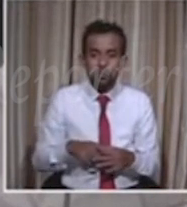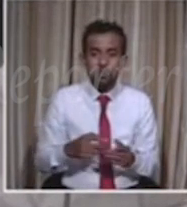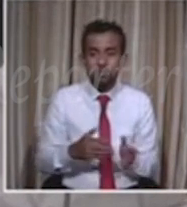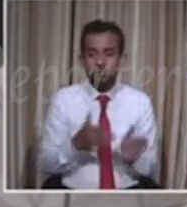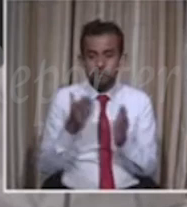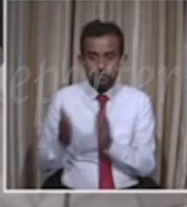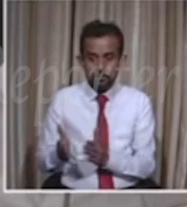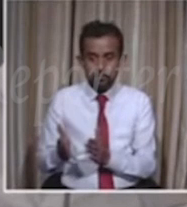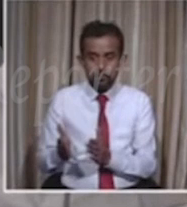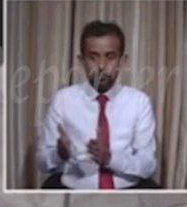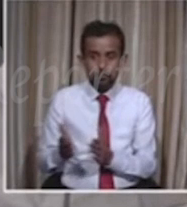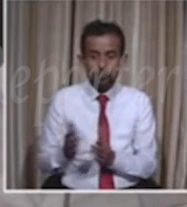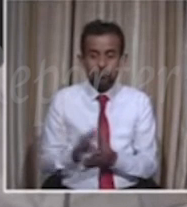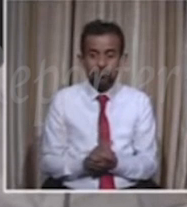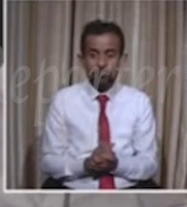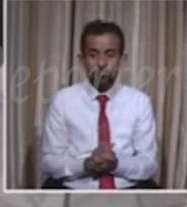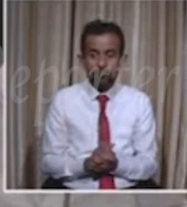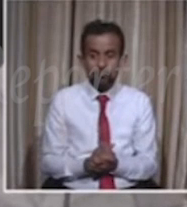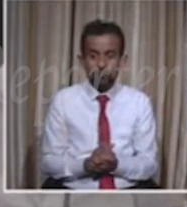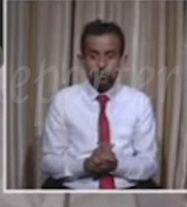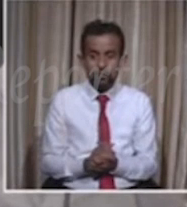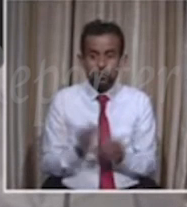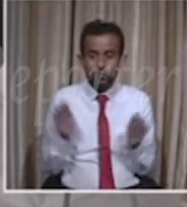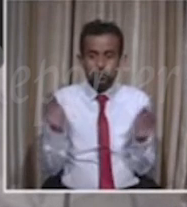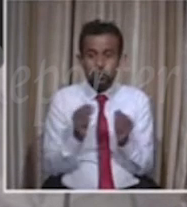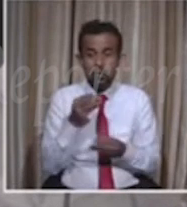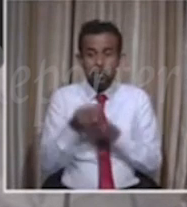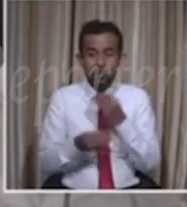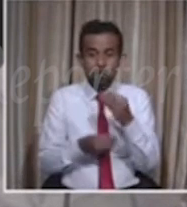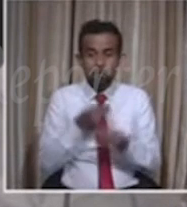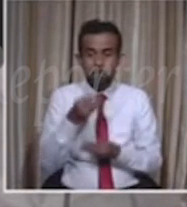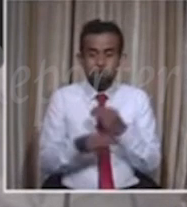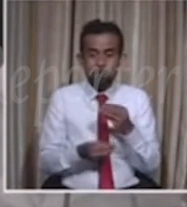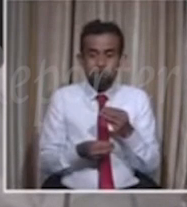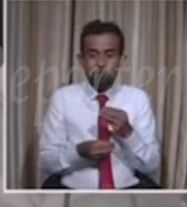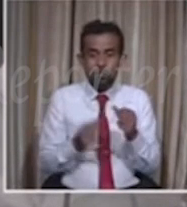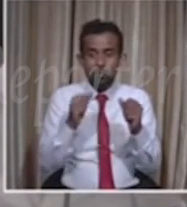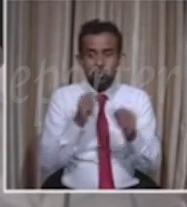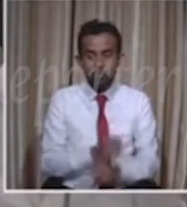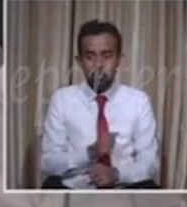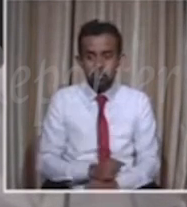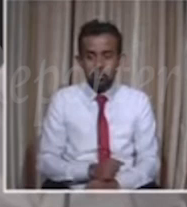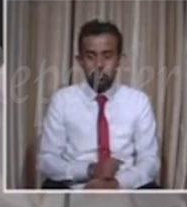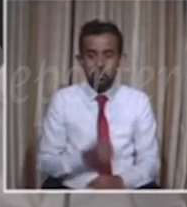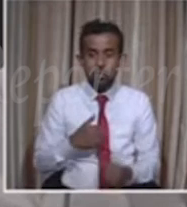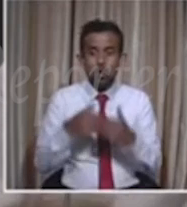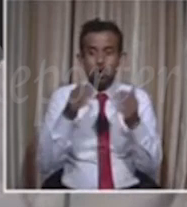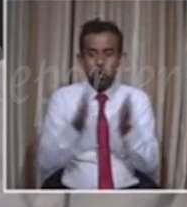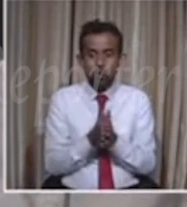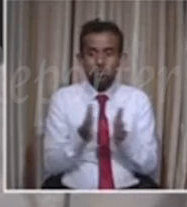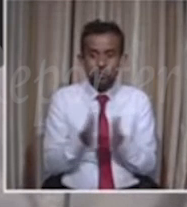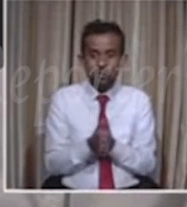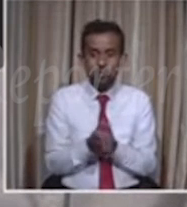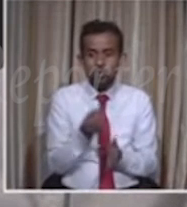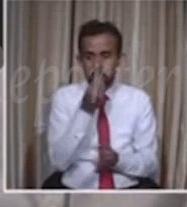යනවා මධ්‍යම සුළු පරිමාණයේ ව්‍යාපාර කඩාවැටීම. අපි ඔක්කොම එකතු වෙලා ආහාර